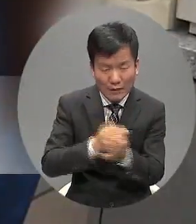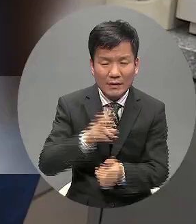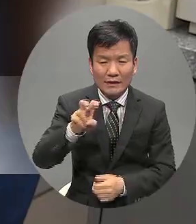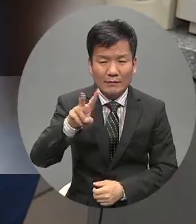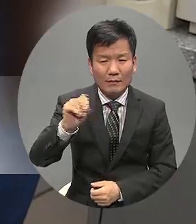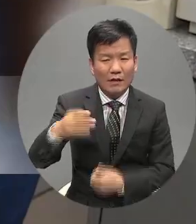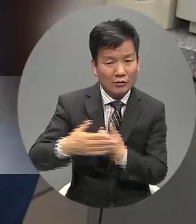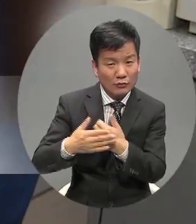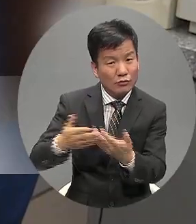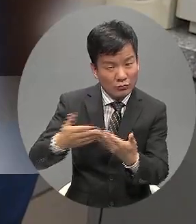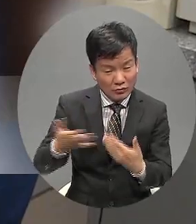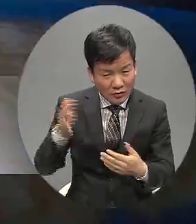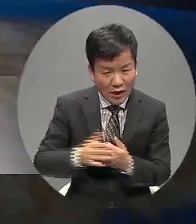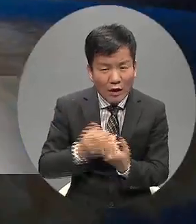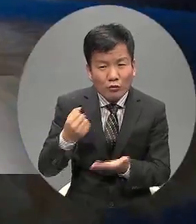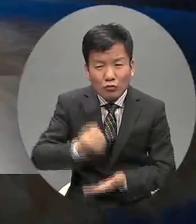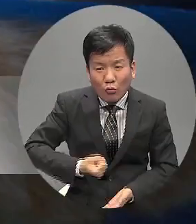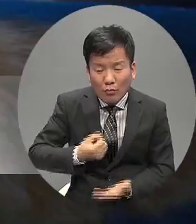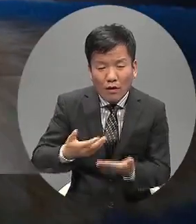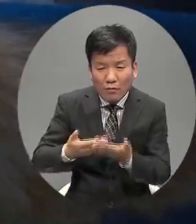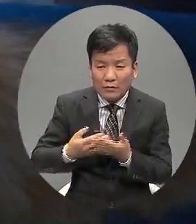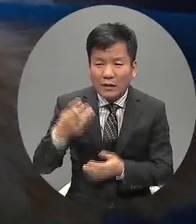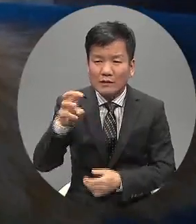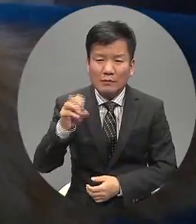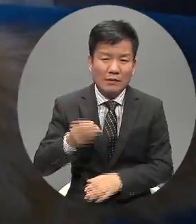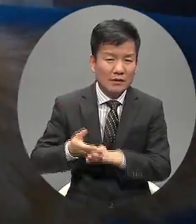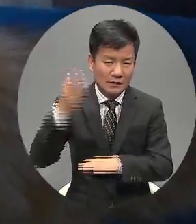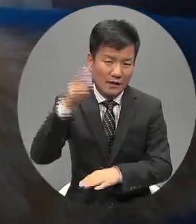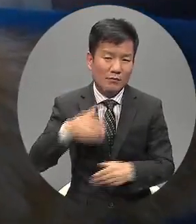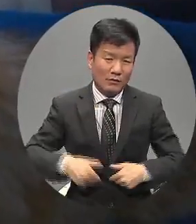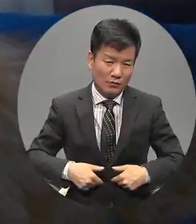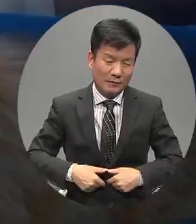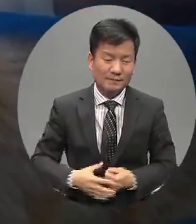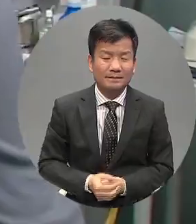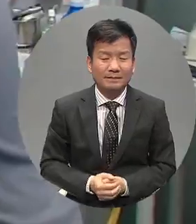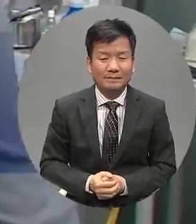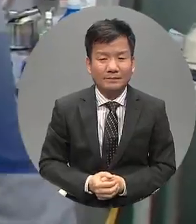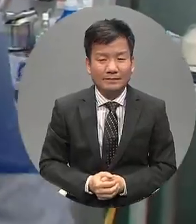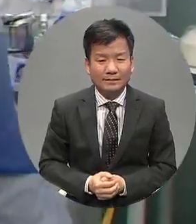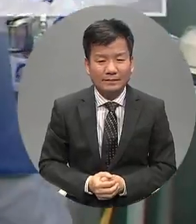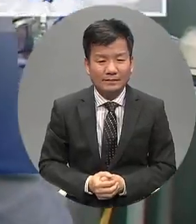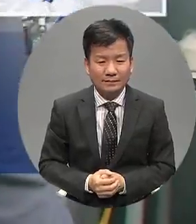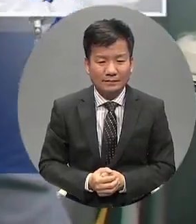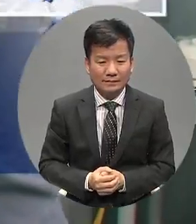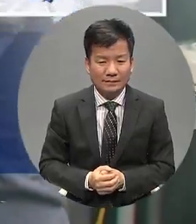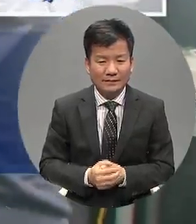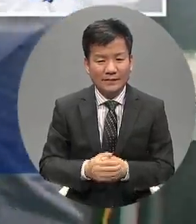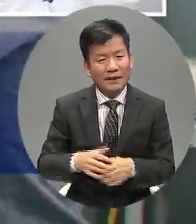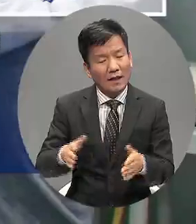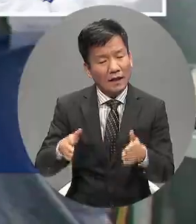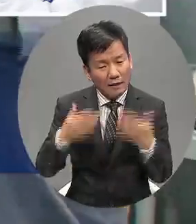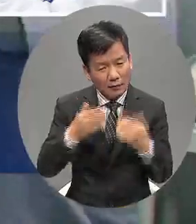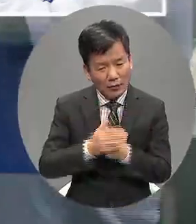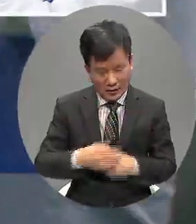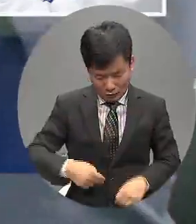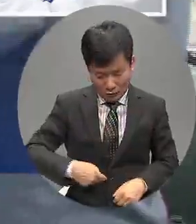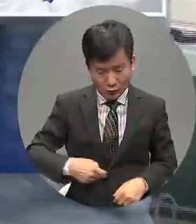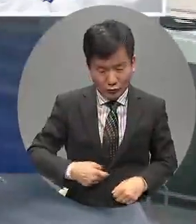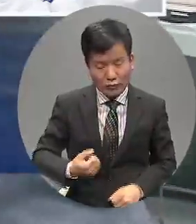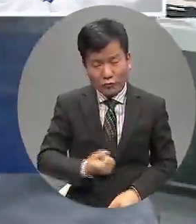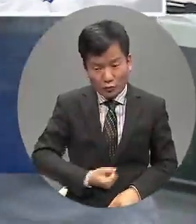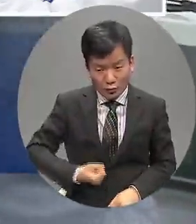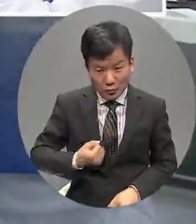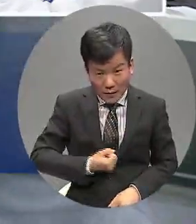초음파 검사를 하려면 최소 30만 원씩은 받아야 한다고 말합니다. 진정 후에 가볍게 이제 복부에다가